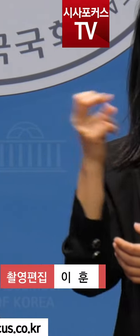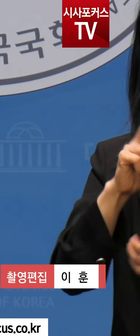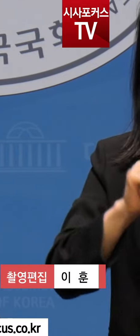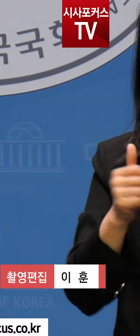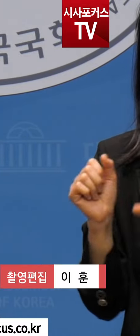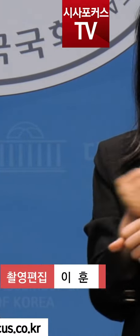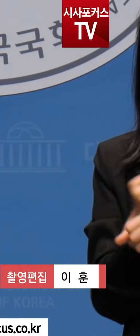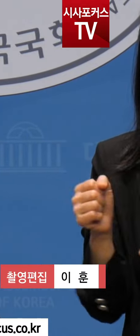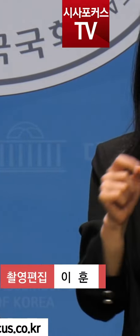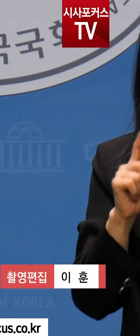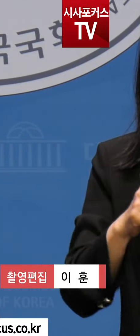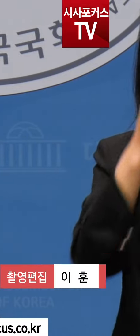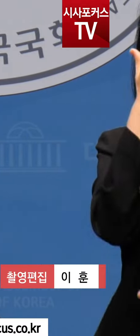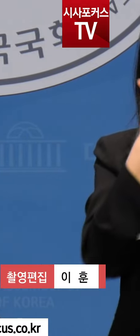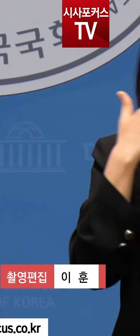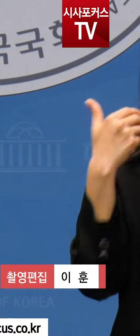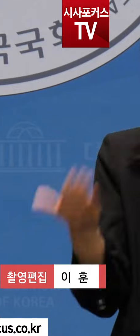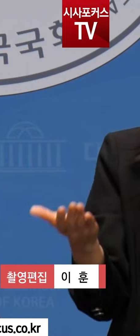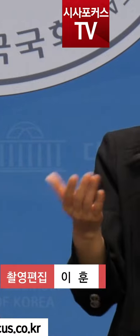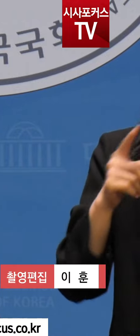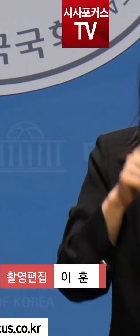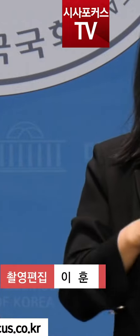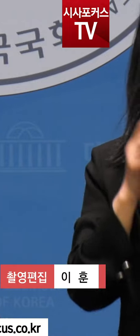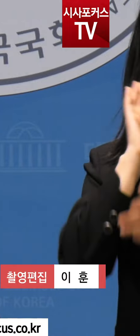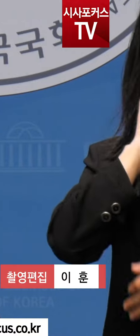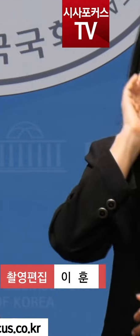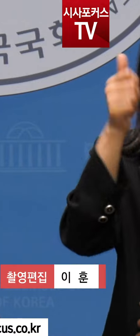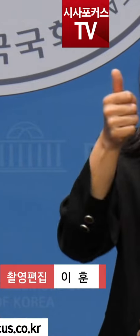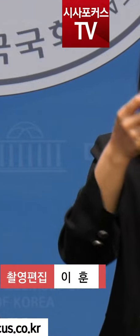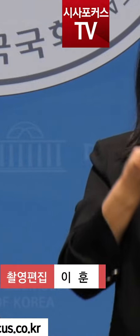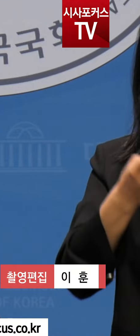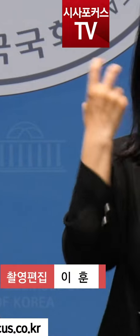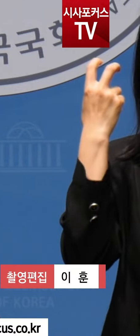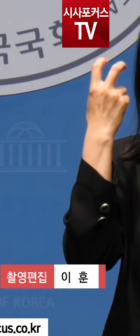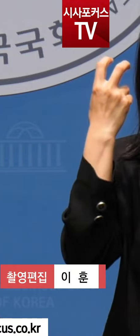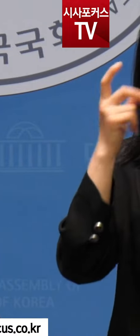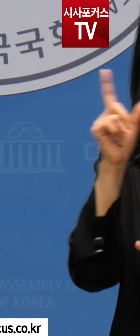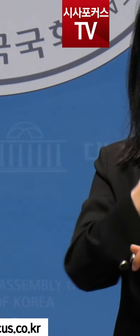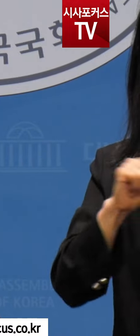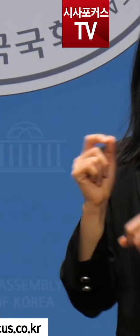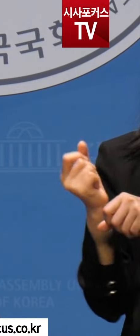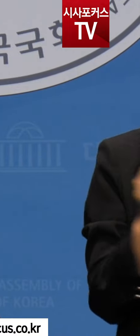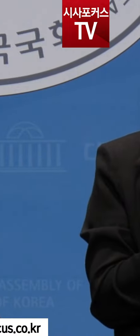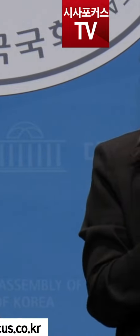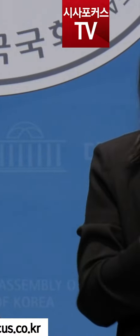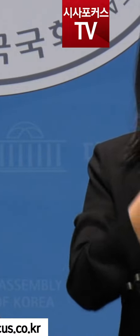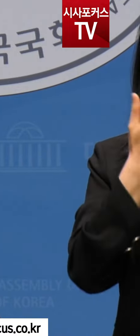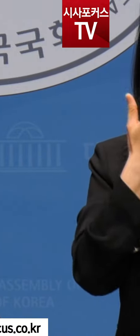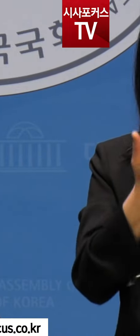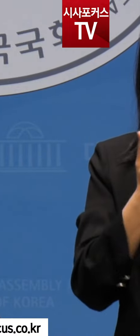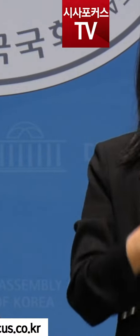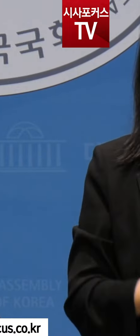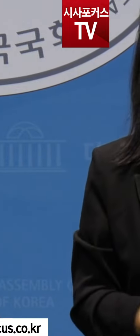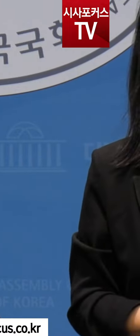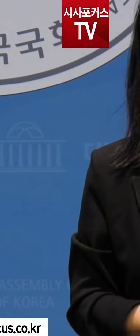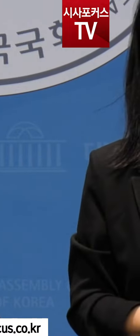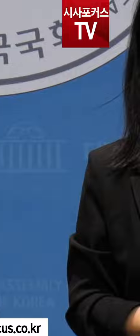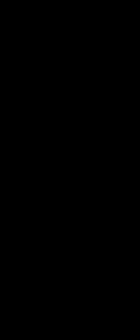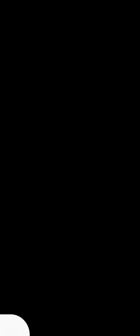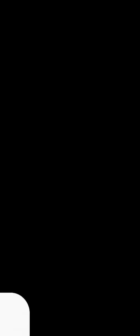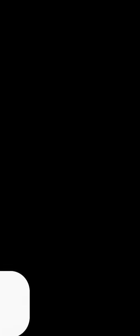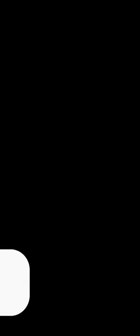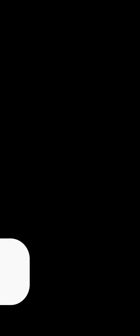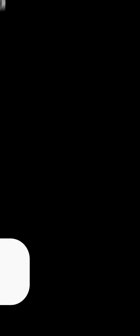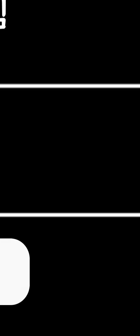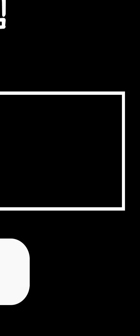대한 정치검찰의 면죄부는 윤석열 대통령 탄핵 열차의 속력을 더욱 높이는 결과가 될 것입니다.